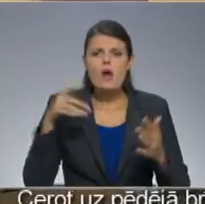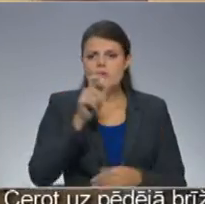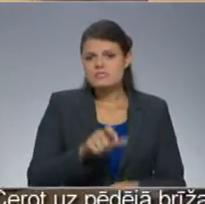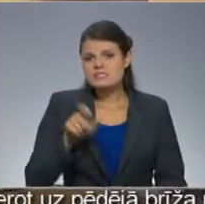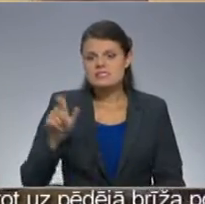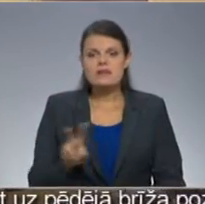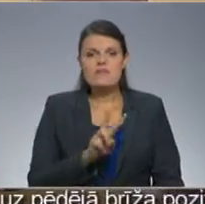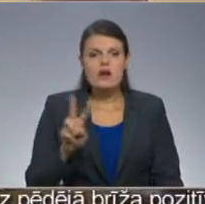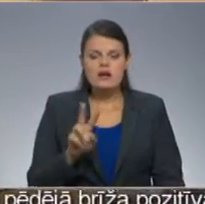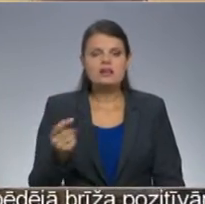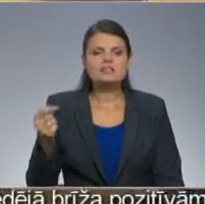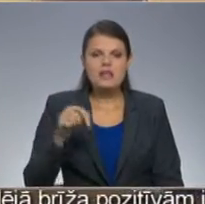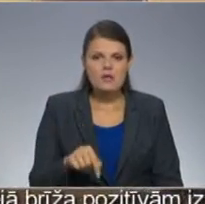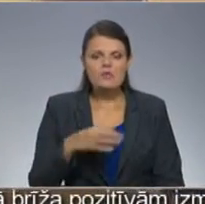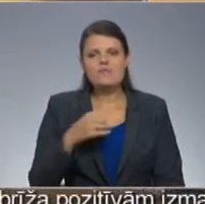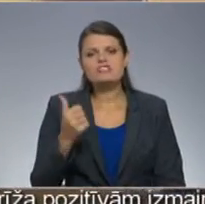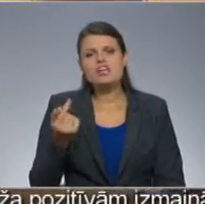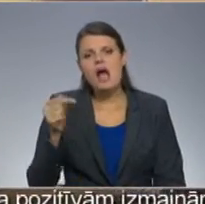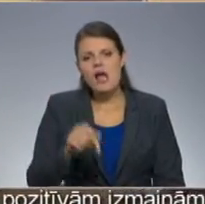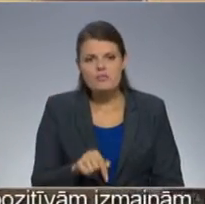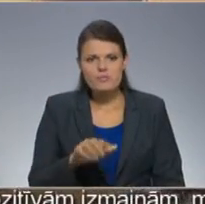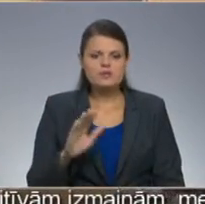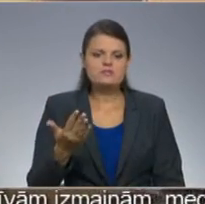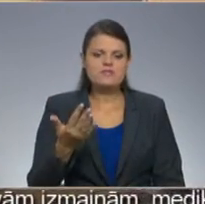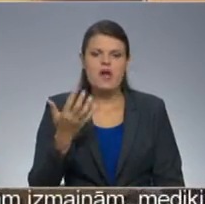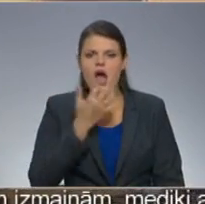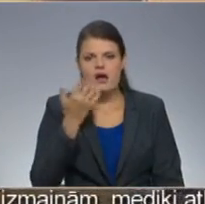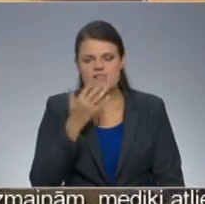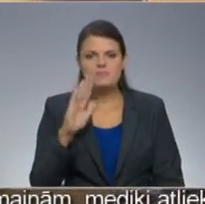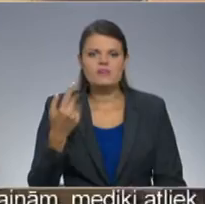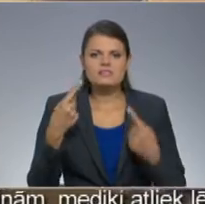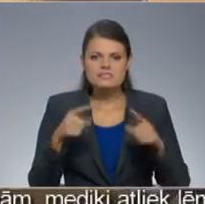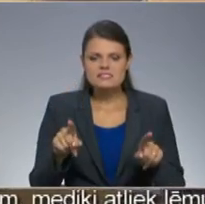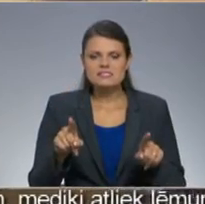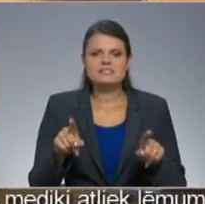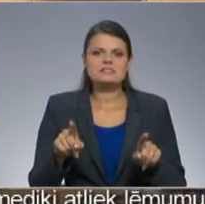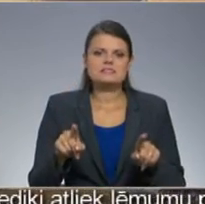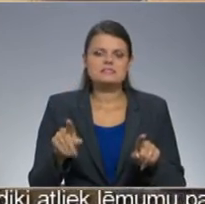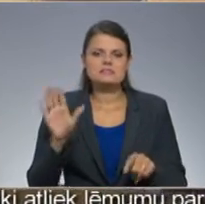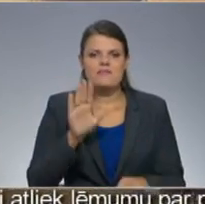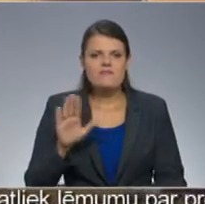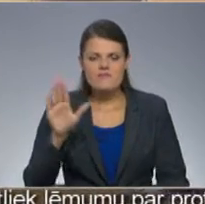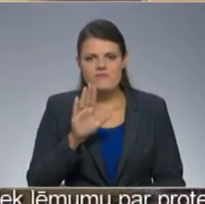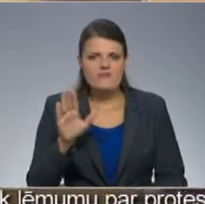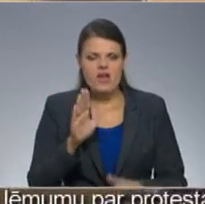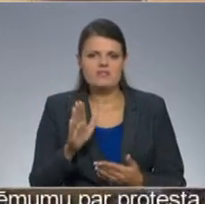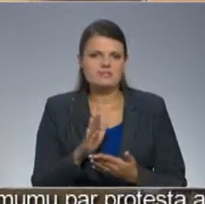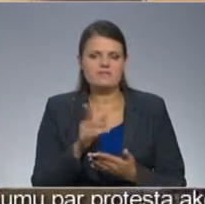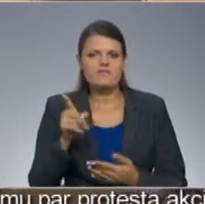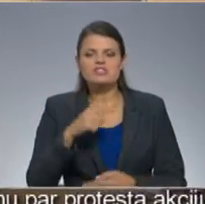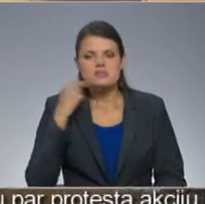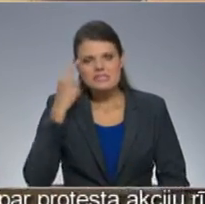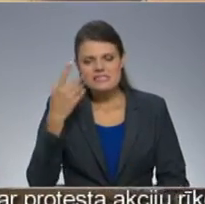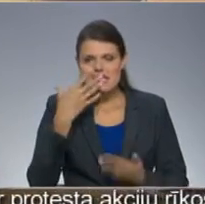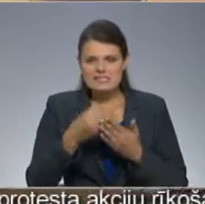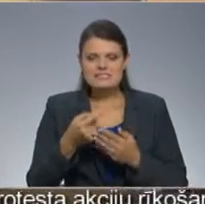kas ir, nu viņš atbrauc, nu vienalga viņš atbrauc vai no ārzemiem, vai no kādas citas valsts, nemaz, viņš grib